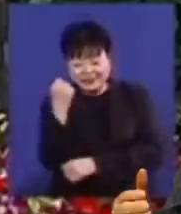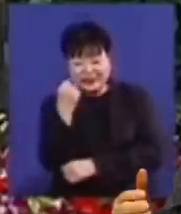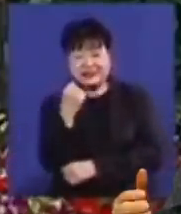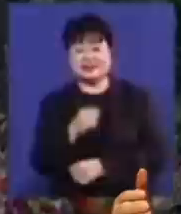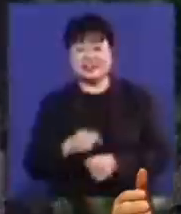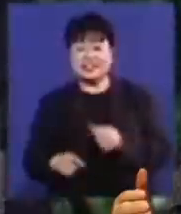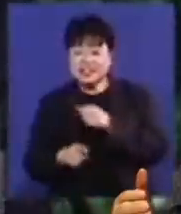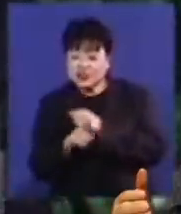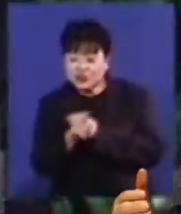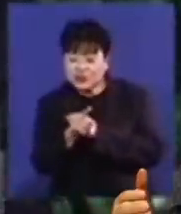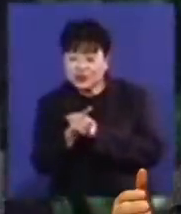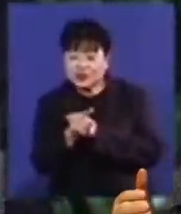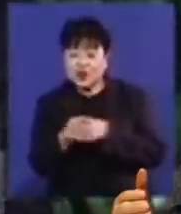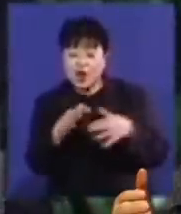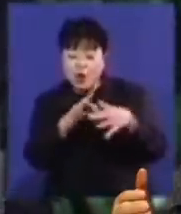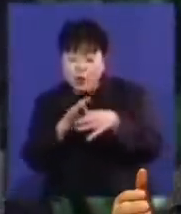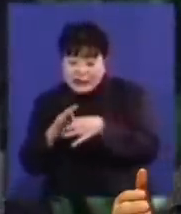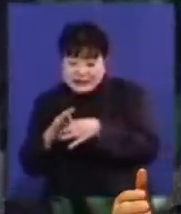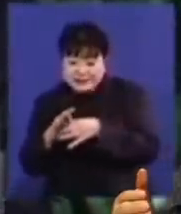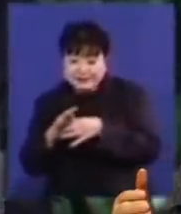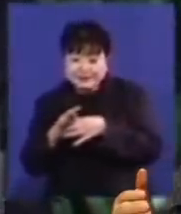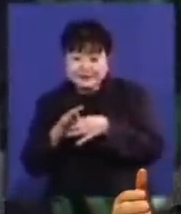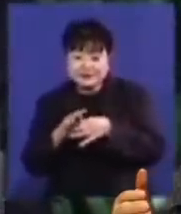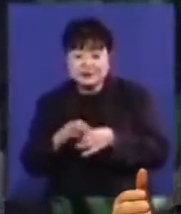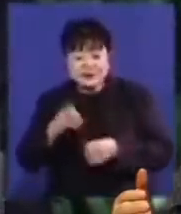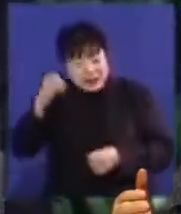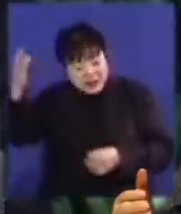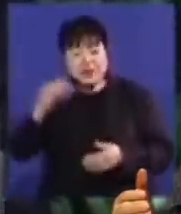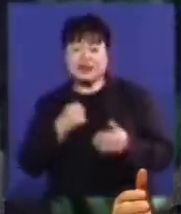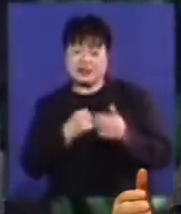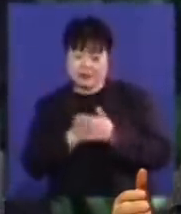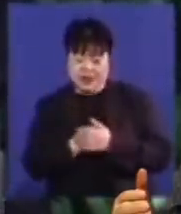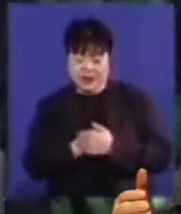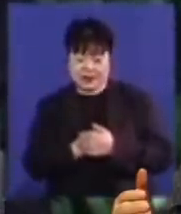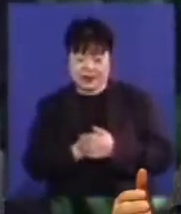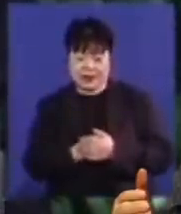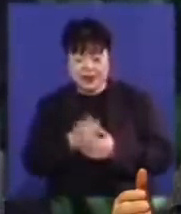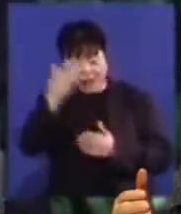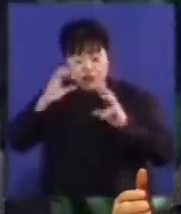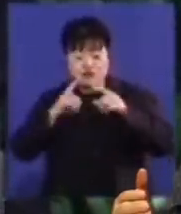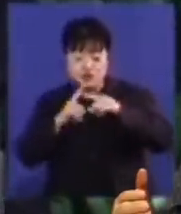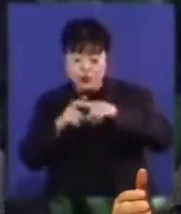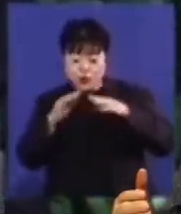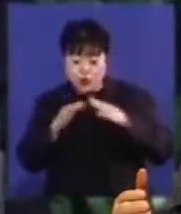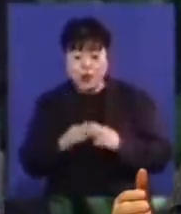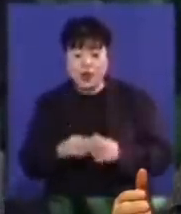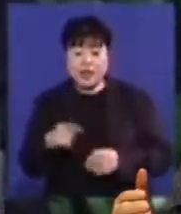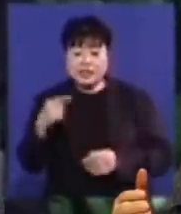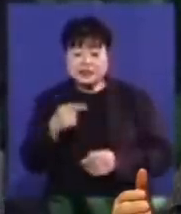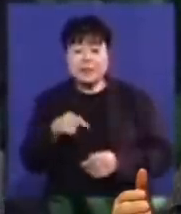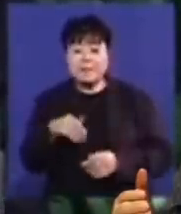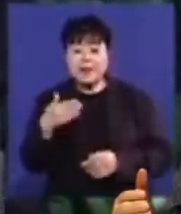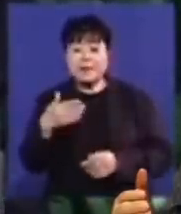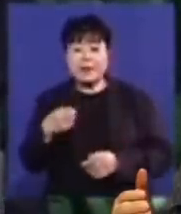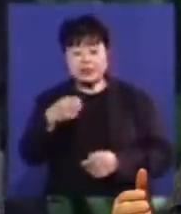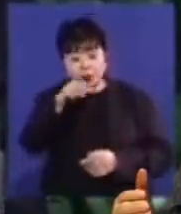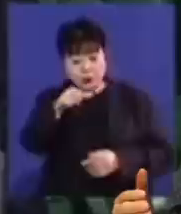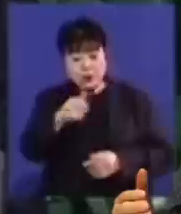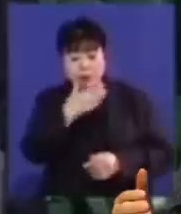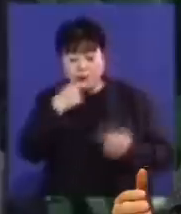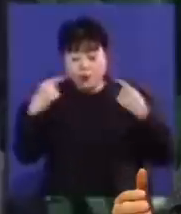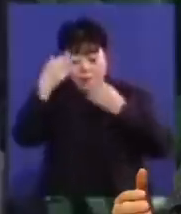것은 관심을 잃어버리기 때문인 것입니다. 한국 교회가 1885년 복음을 받아들인